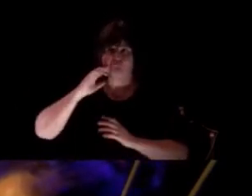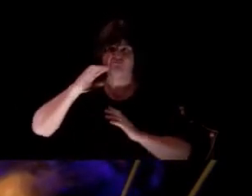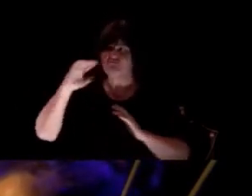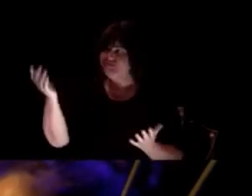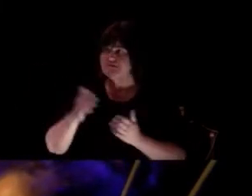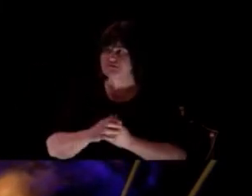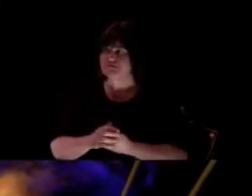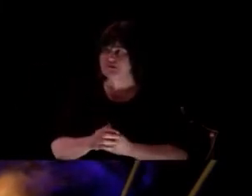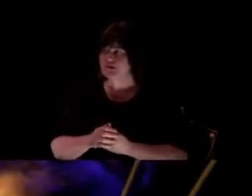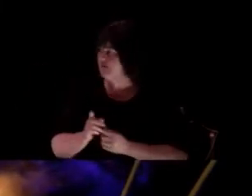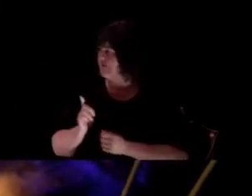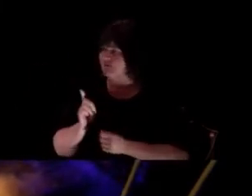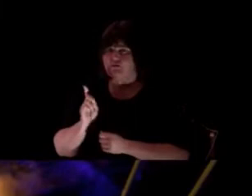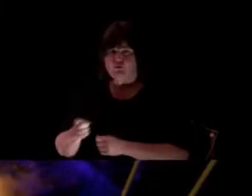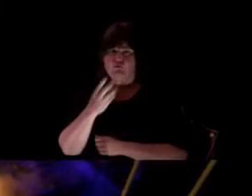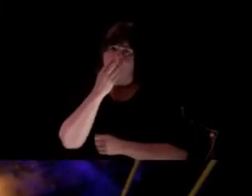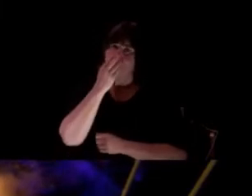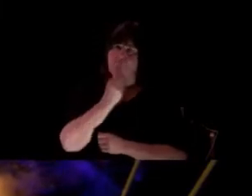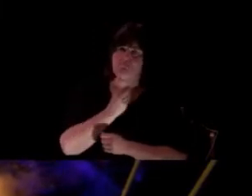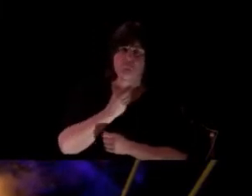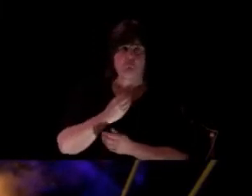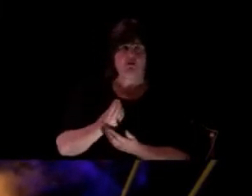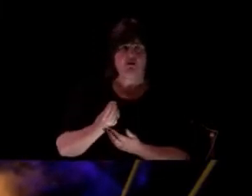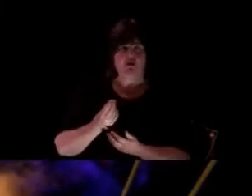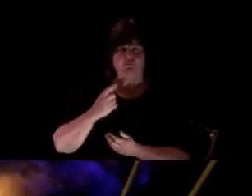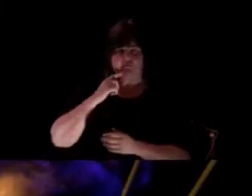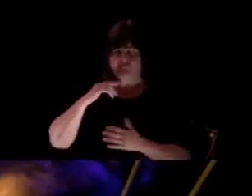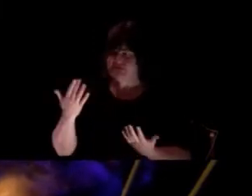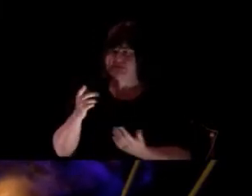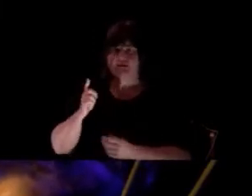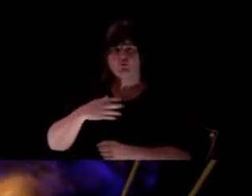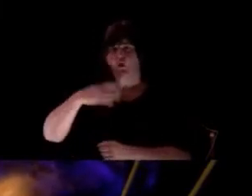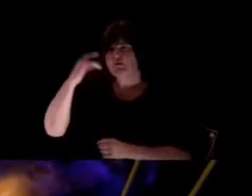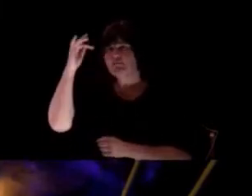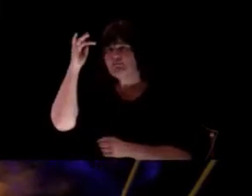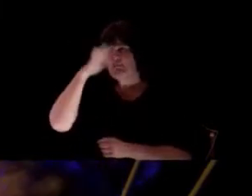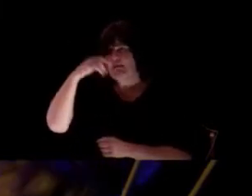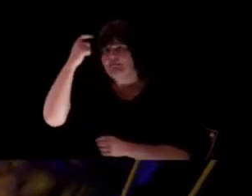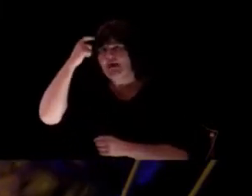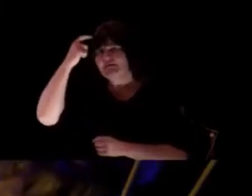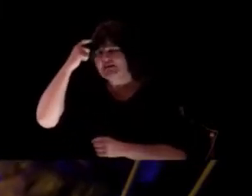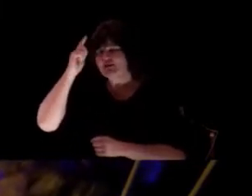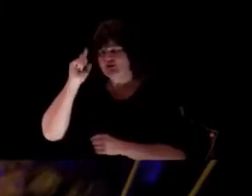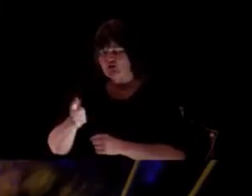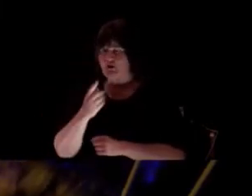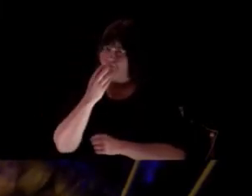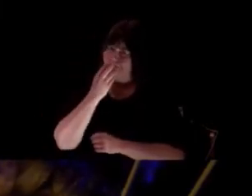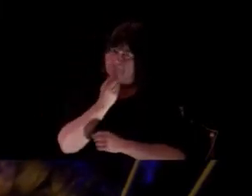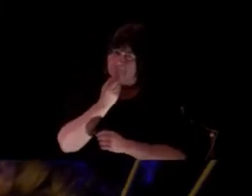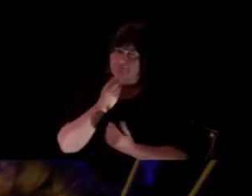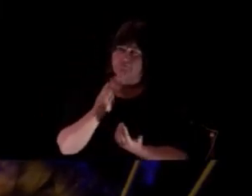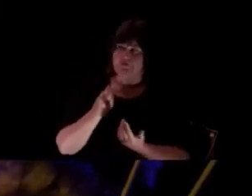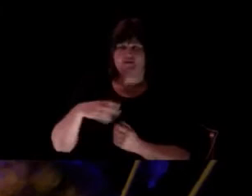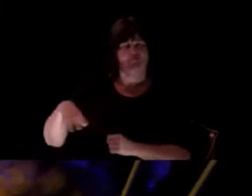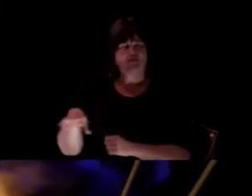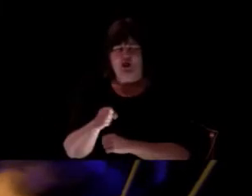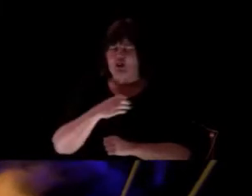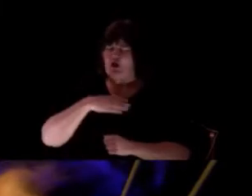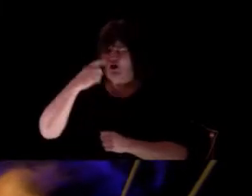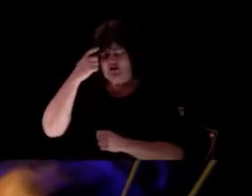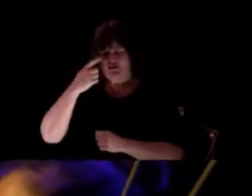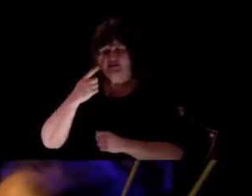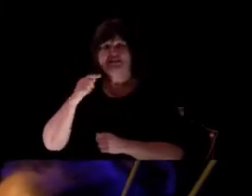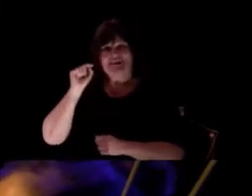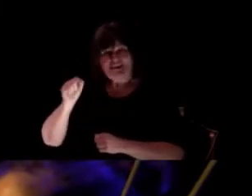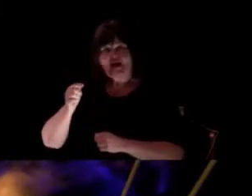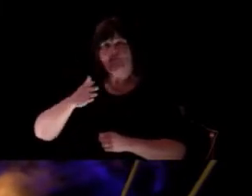for du var så stille. Hvordan skal vi vite at du hadde en mening når du var så stille? Men alle har jo en mening, og det det mitt forbaskede liv handler